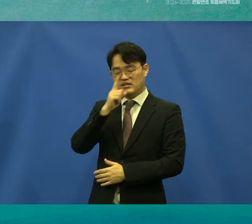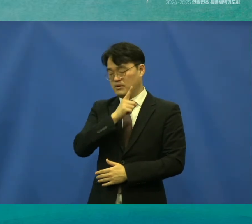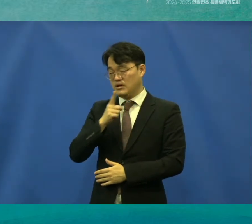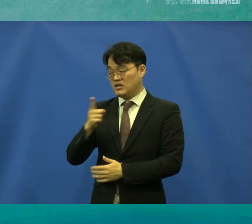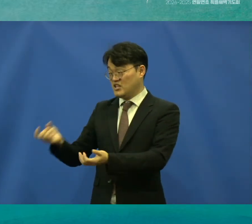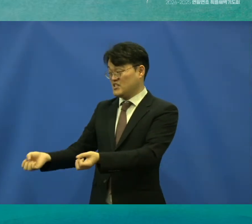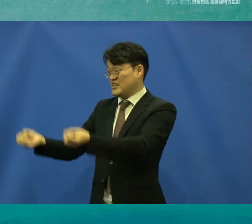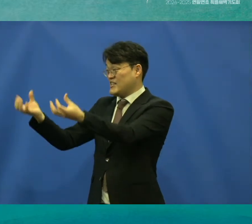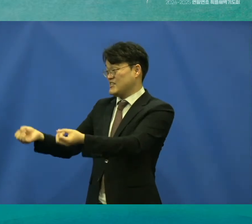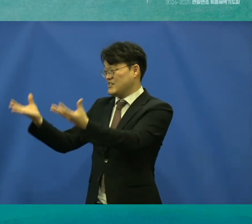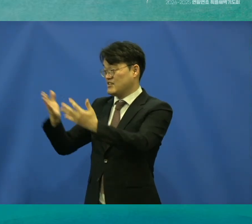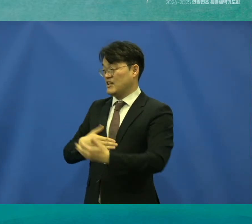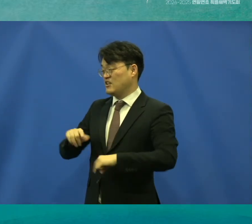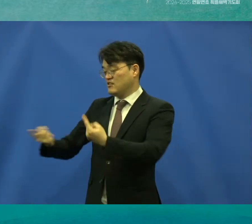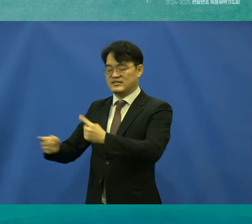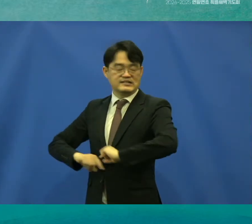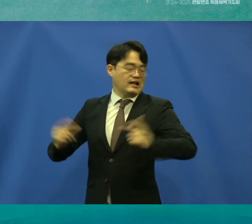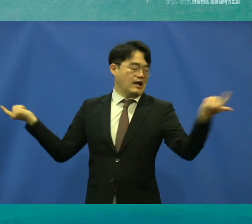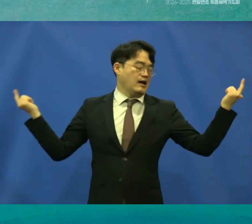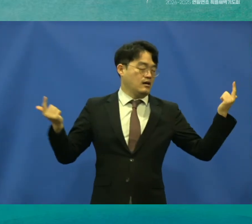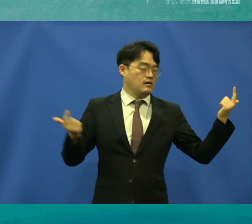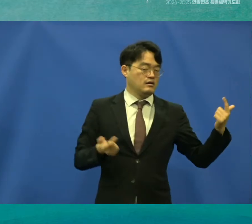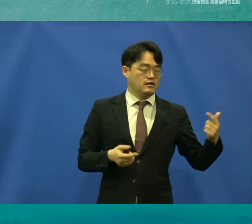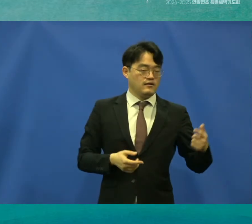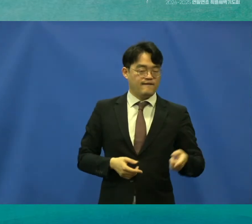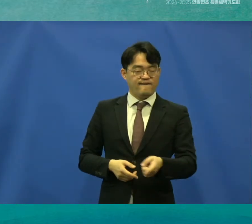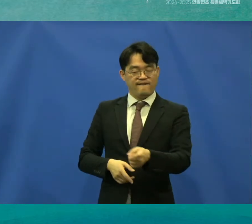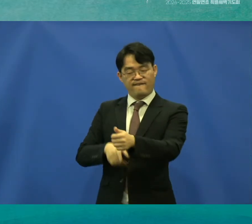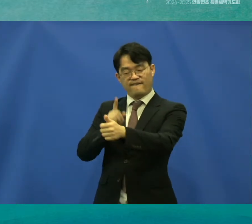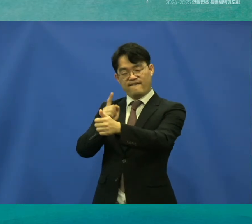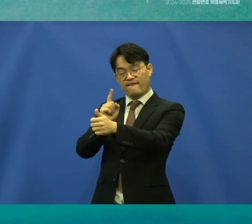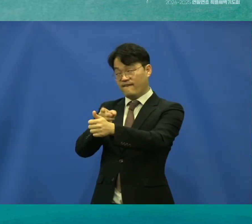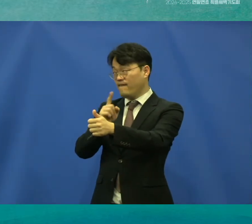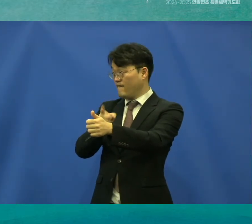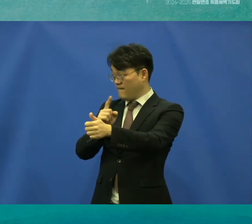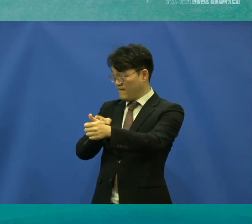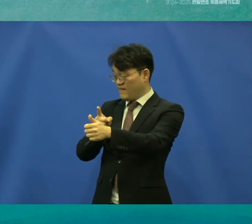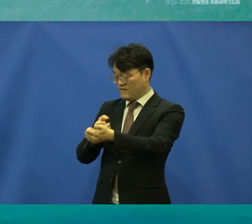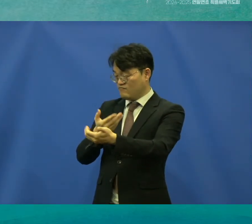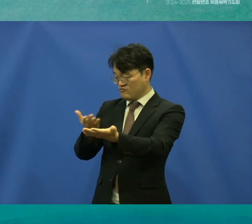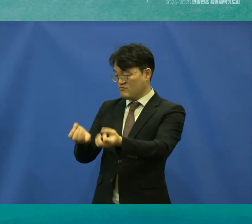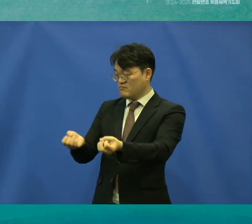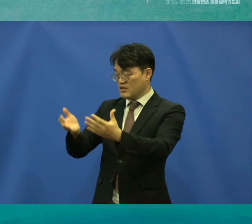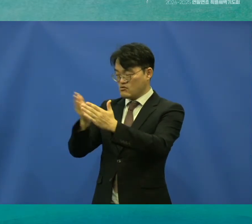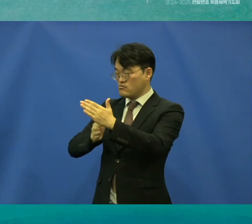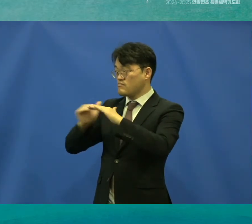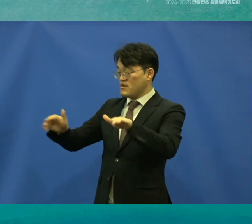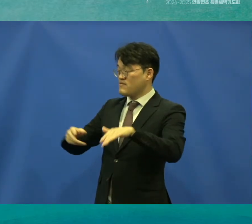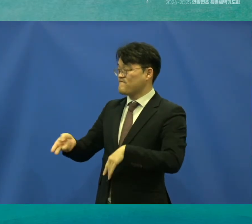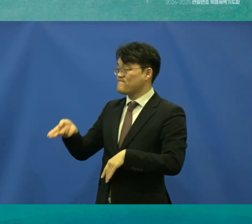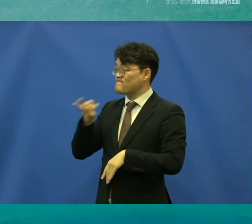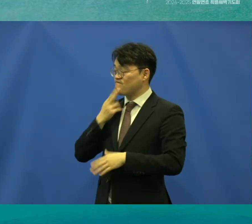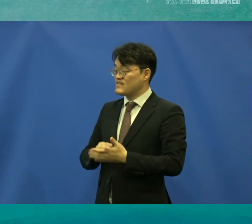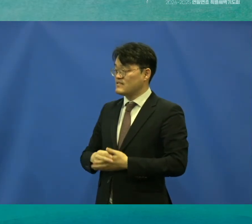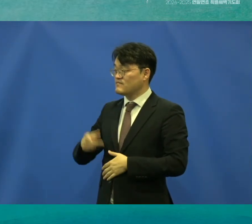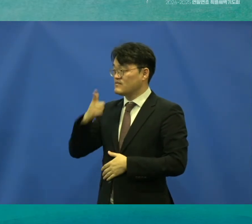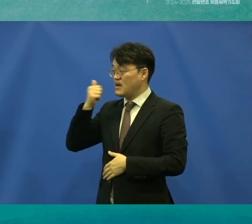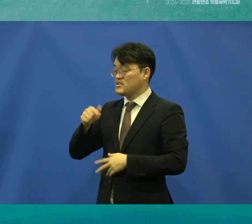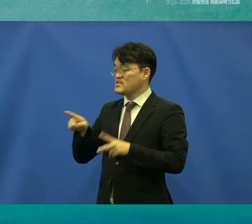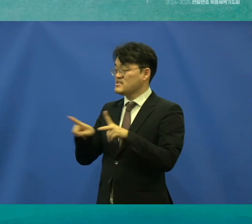인간에게 저런 호의를, 그건 너무 공평하지 않다는 거예요. 아버지를 이해할 수 없습니다. 그게 바로 요나예요.